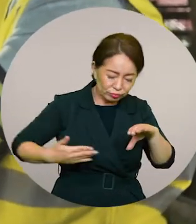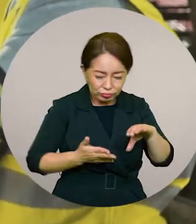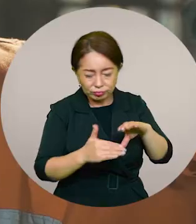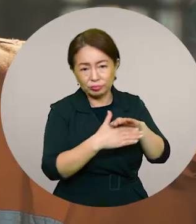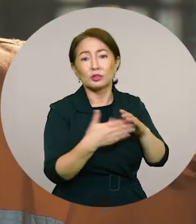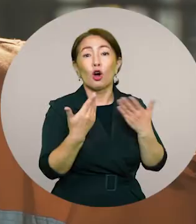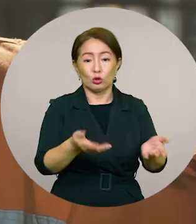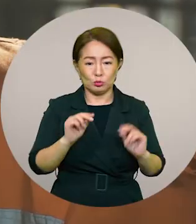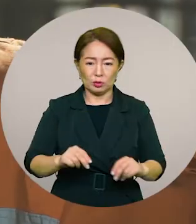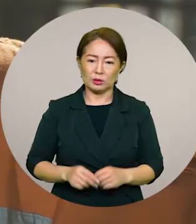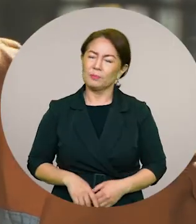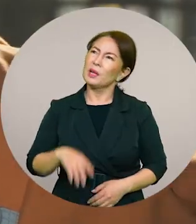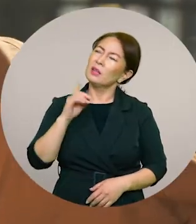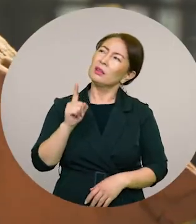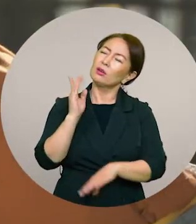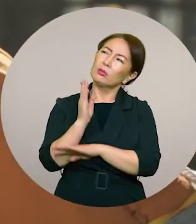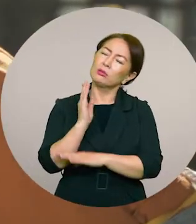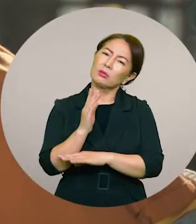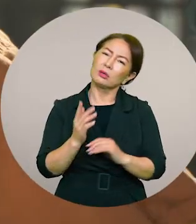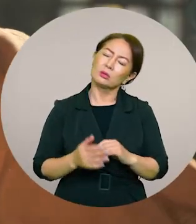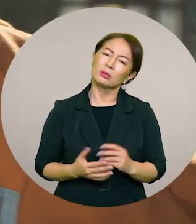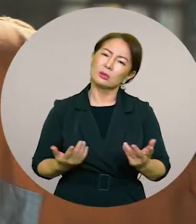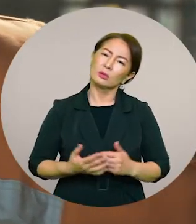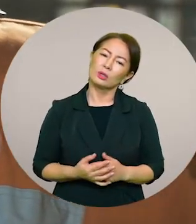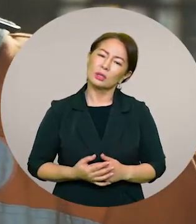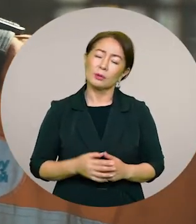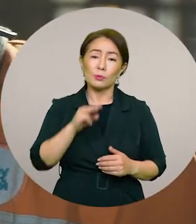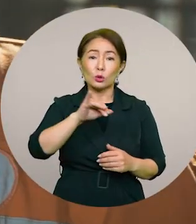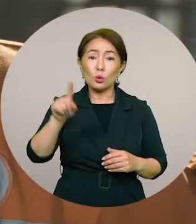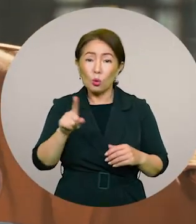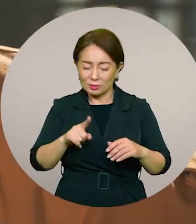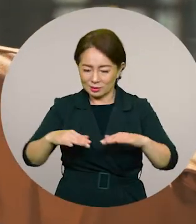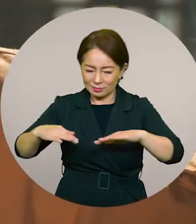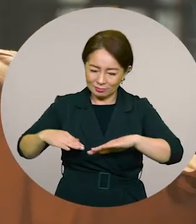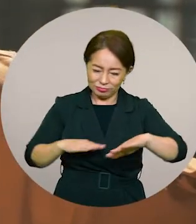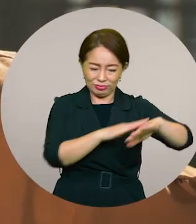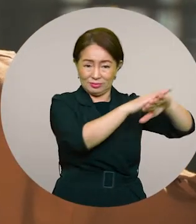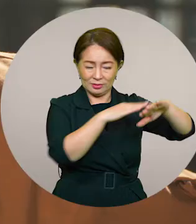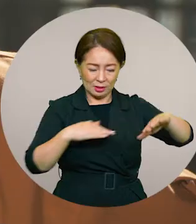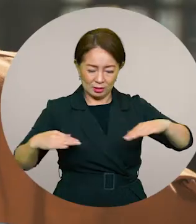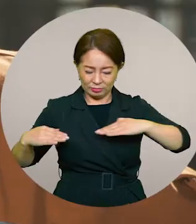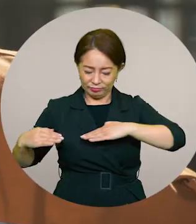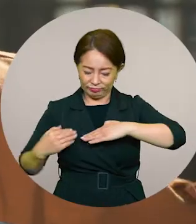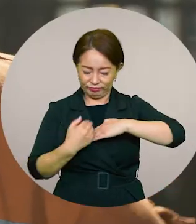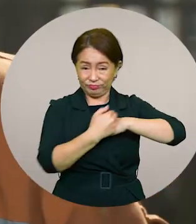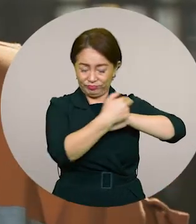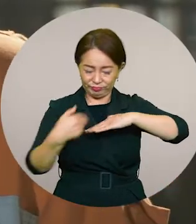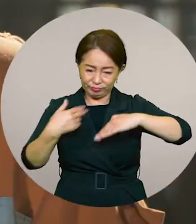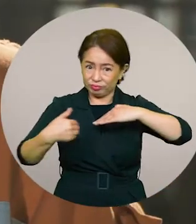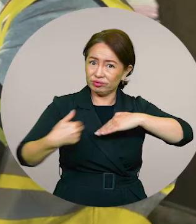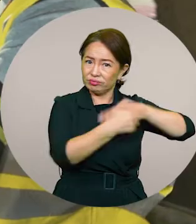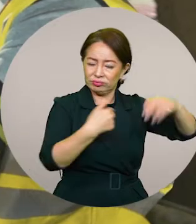тижээгдээ явчихсан. За яг хоногт бол одоо туусан дамжуургаар маань 28